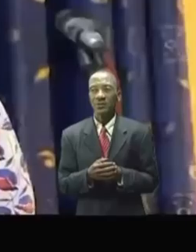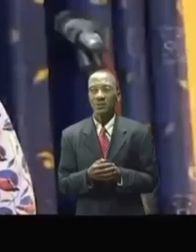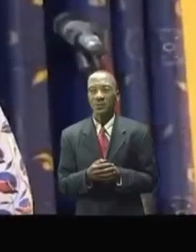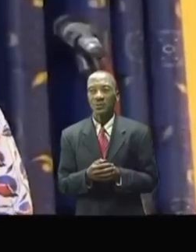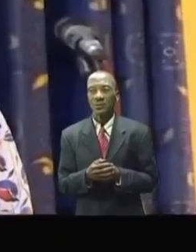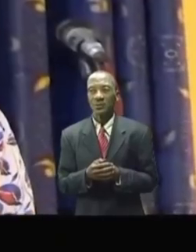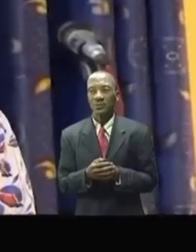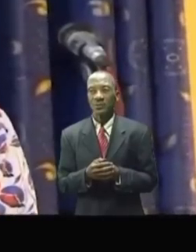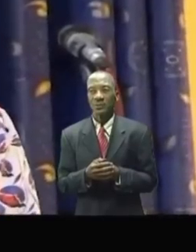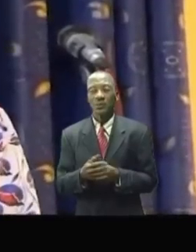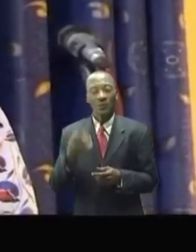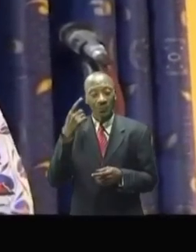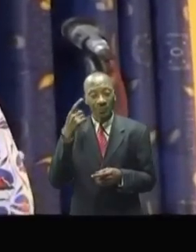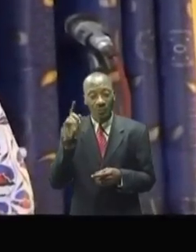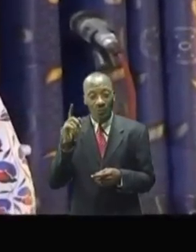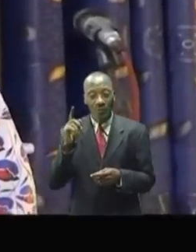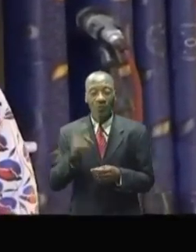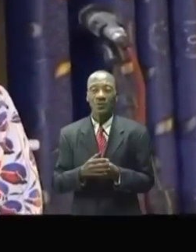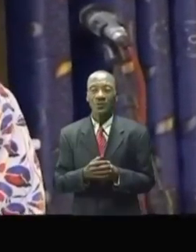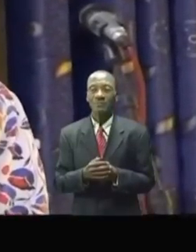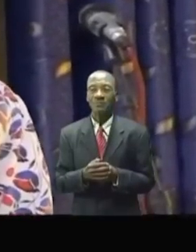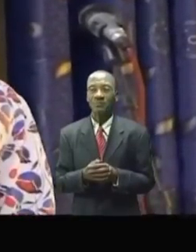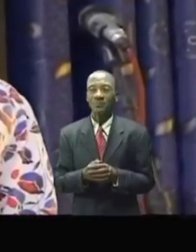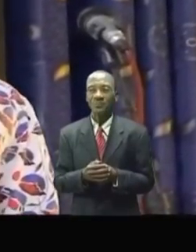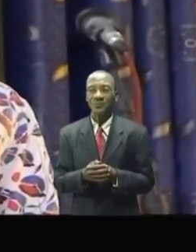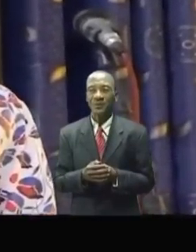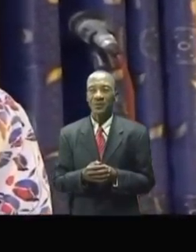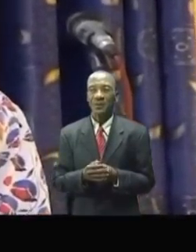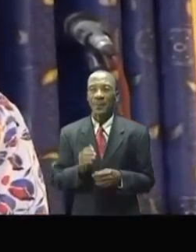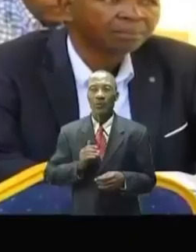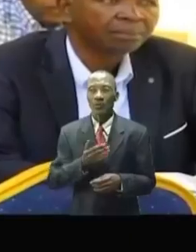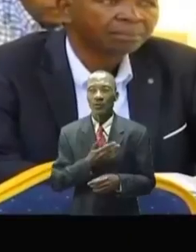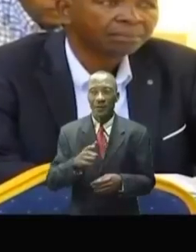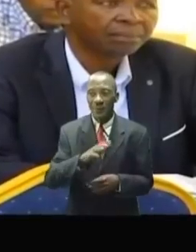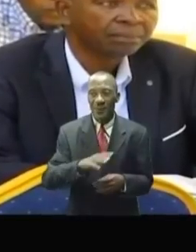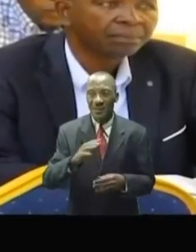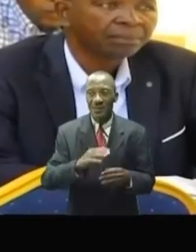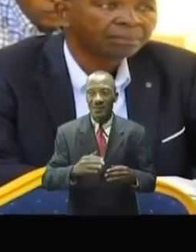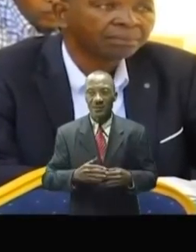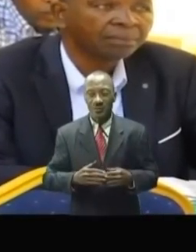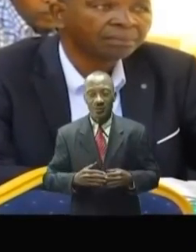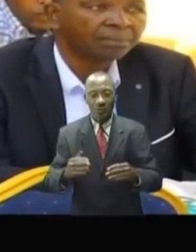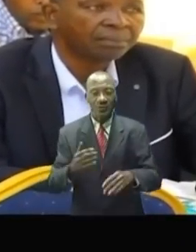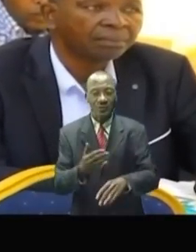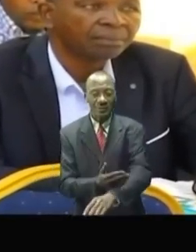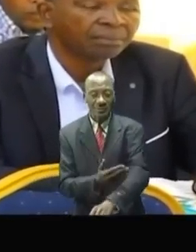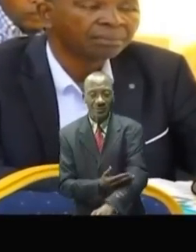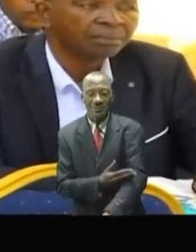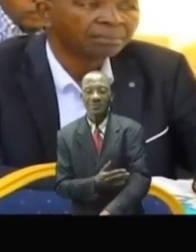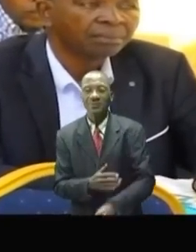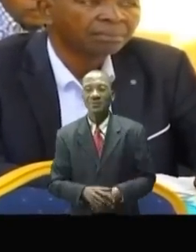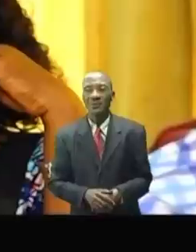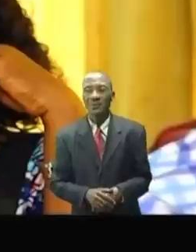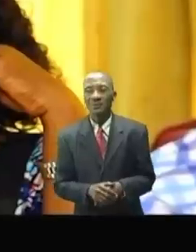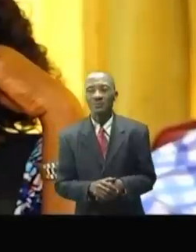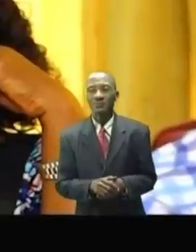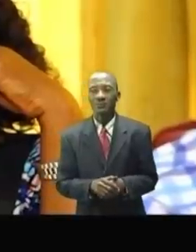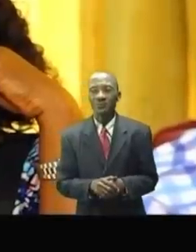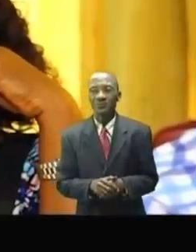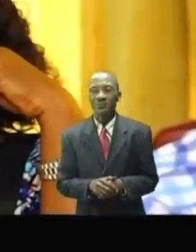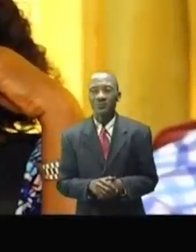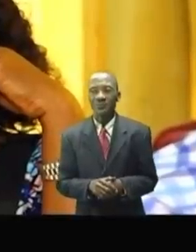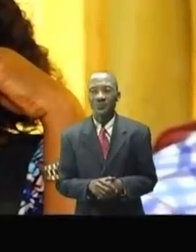Kossi Mavungu, connu sous le nom de Sable et bénéficiaire du projet Jeunesse Sobre, Communauté Plus Saine de